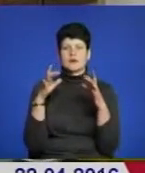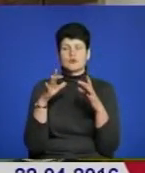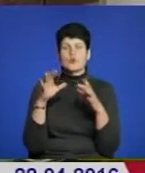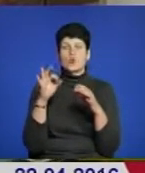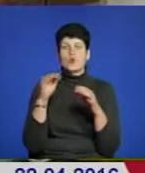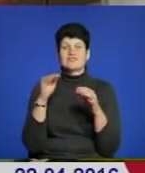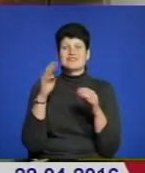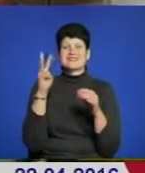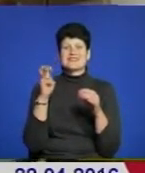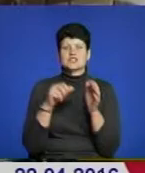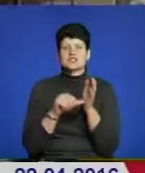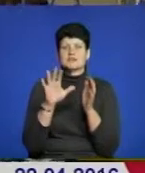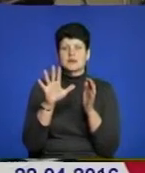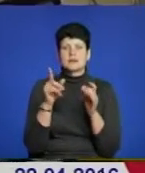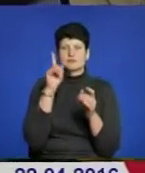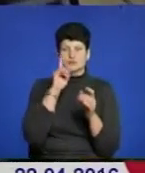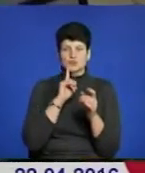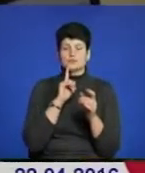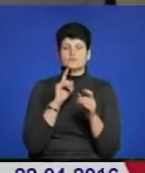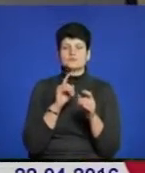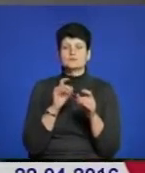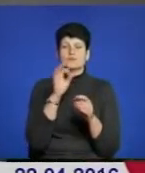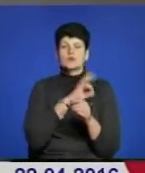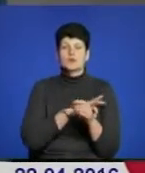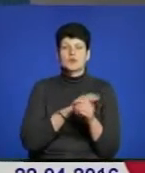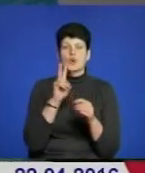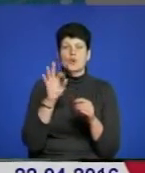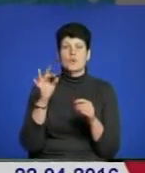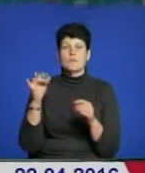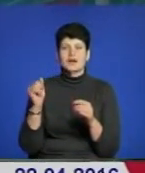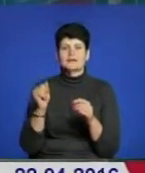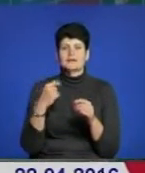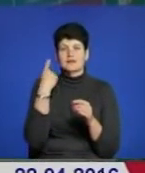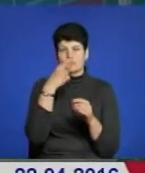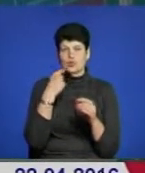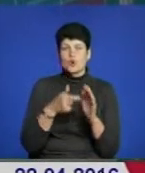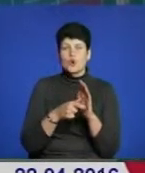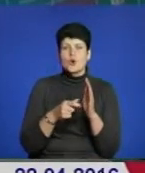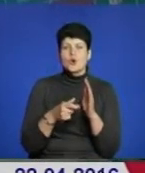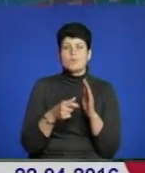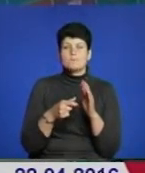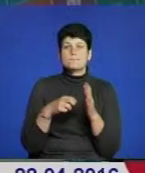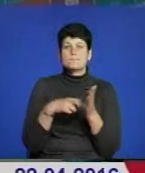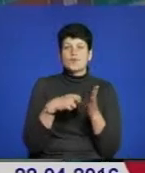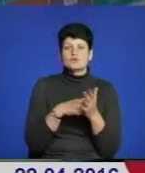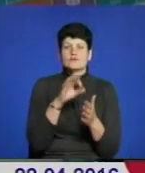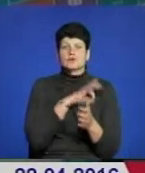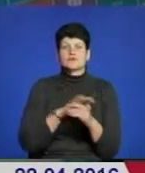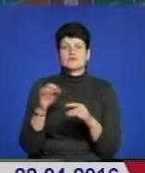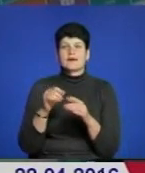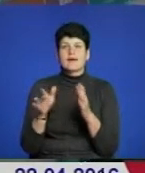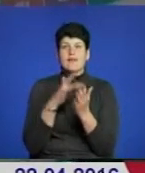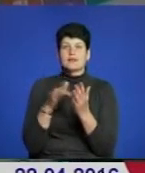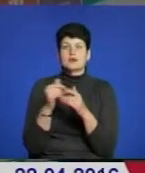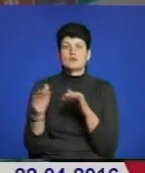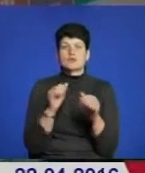365-му, і нам дуже зручно користуватися і корпоративною поштою, і використовувати календар, наприклад, подій, коли